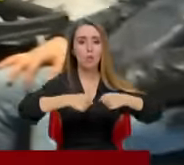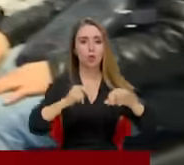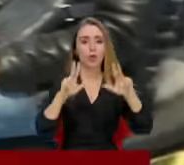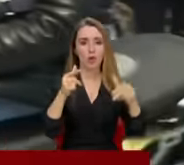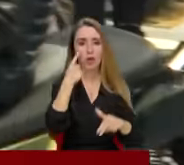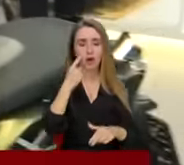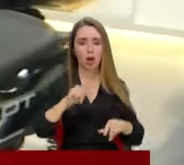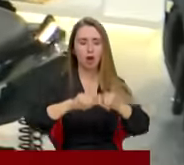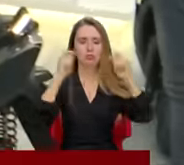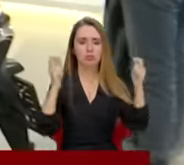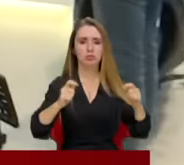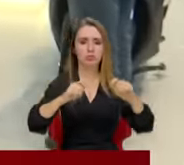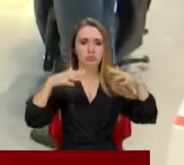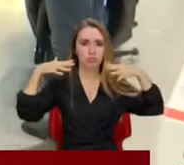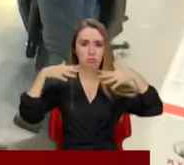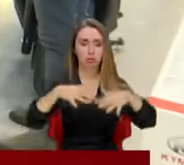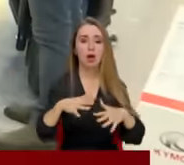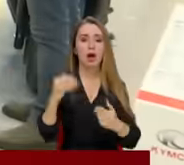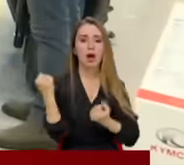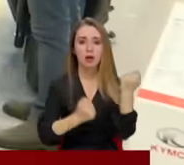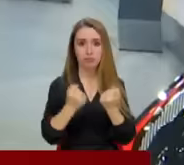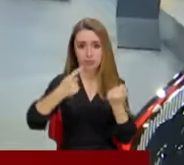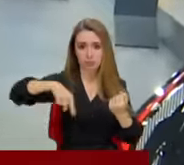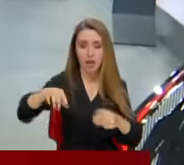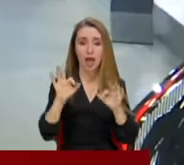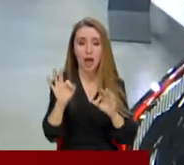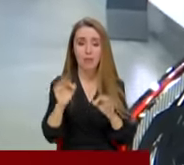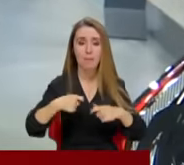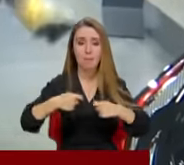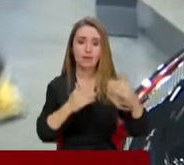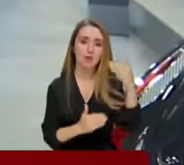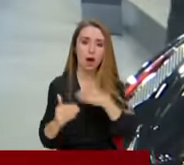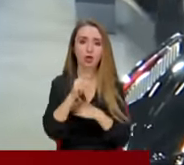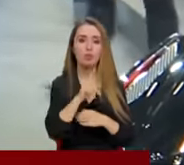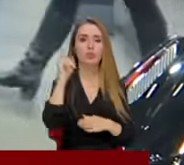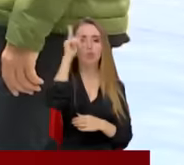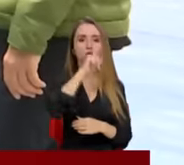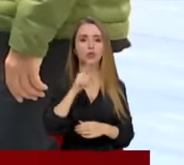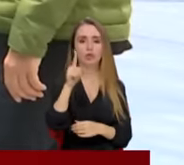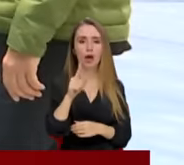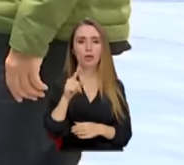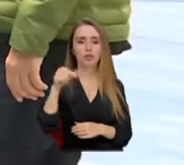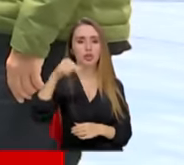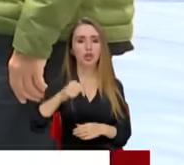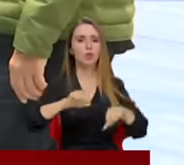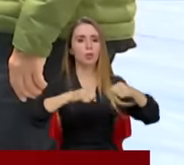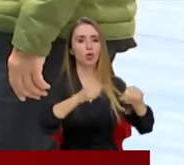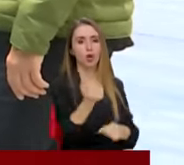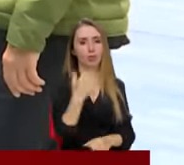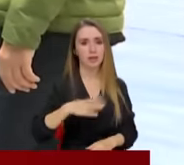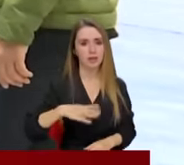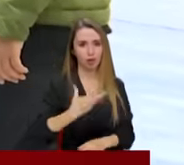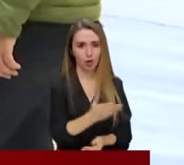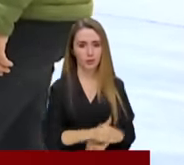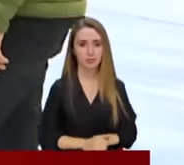fuarına rekor katılım oldu. Otomobil sürücüleri sürekli artan masraflar nedeniyle 4 tekerden 2 tekere geçmek